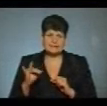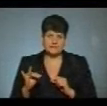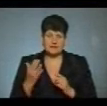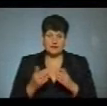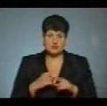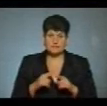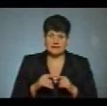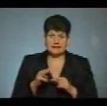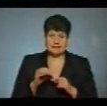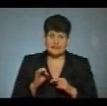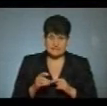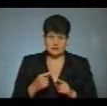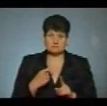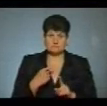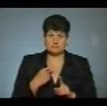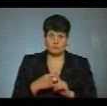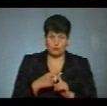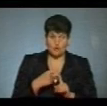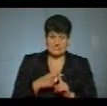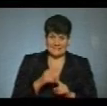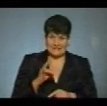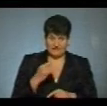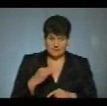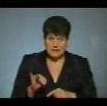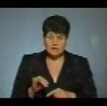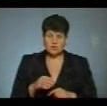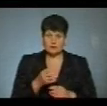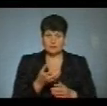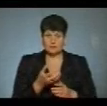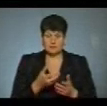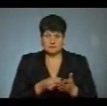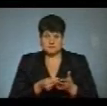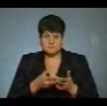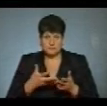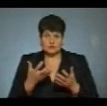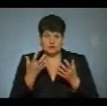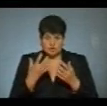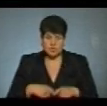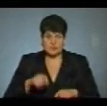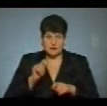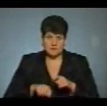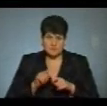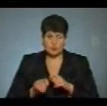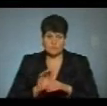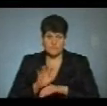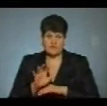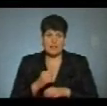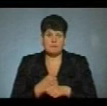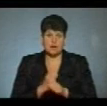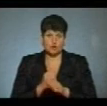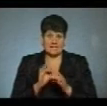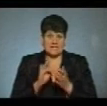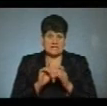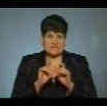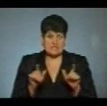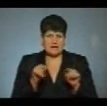Якщо швидкий тест позитивний, то, звичайно, відбирається матеріал на дослідження на тест-систему і доправляється до нас в лабораторний центр.